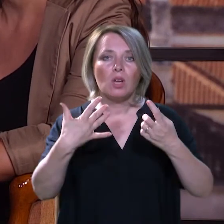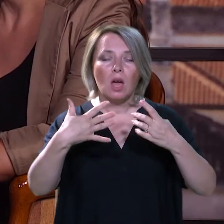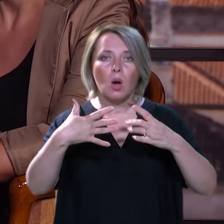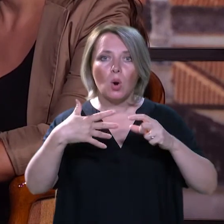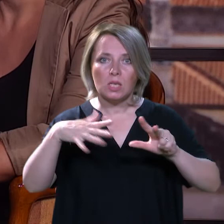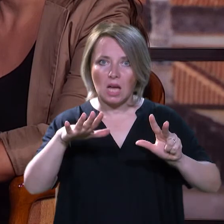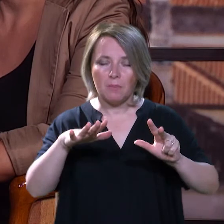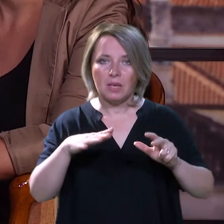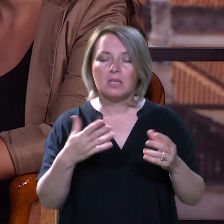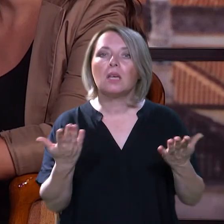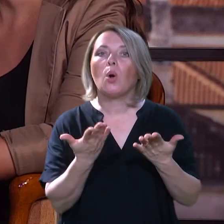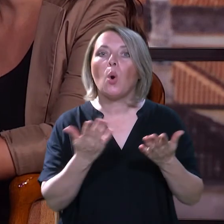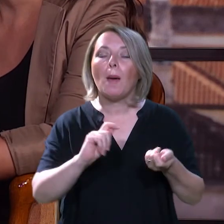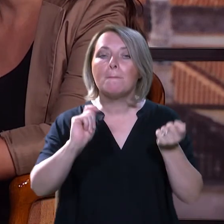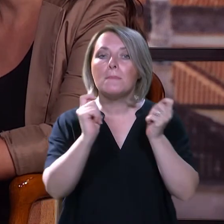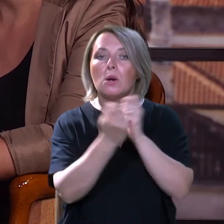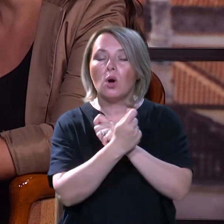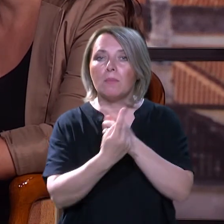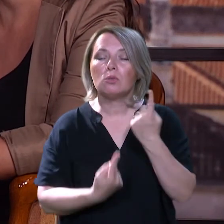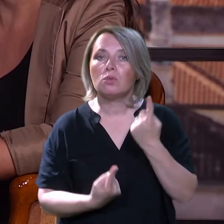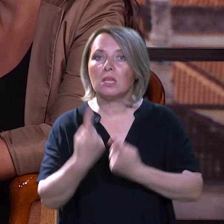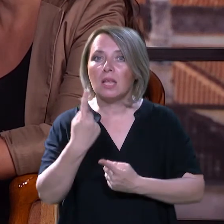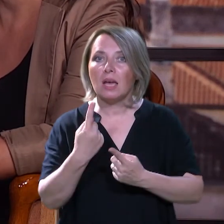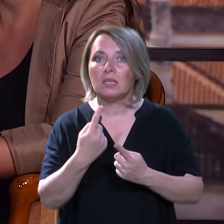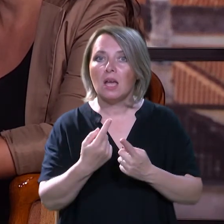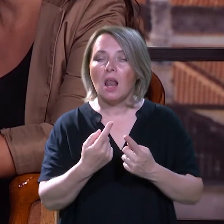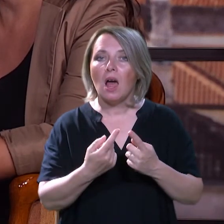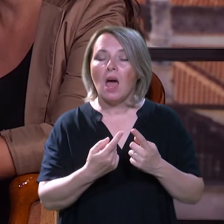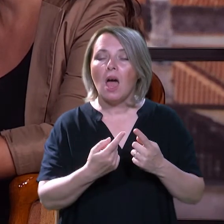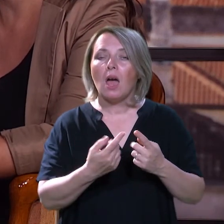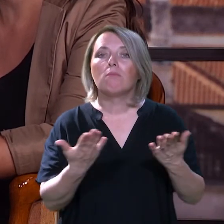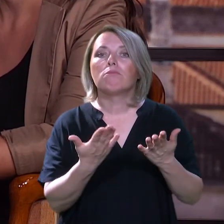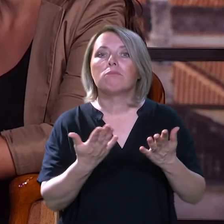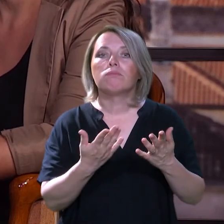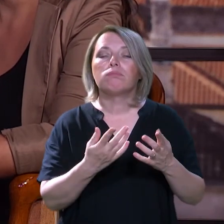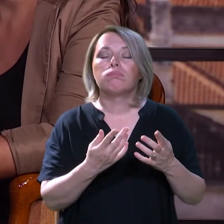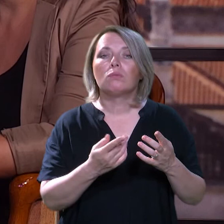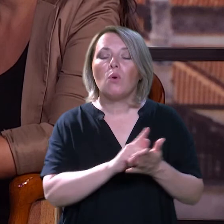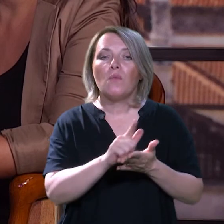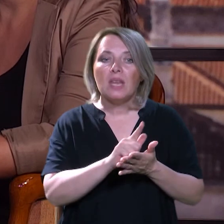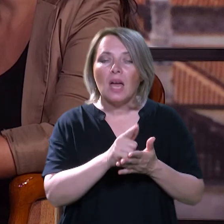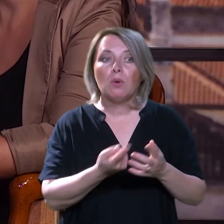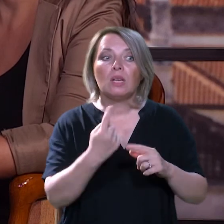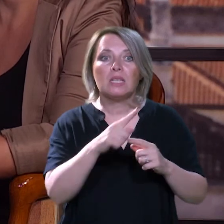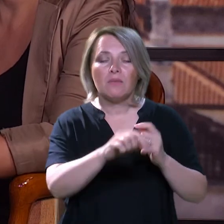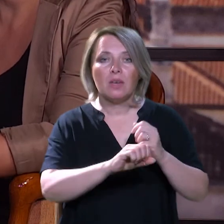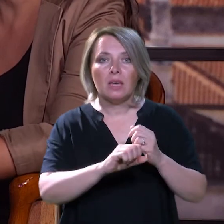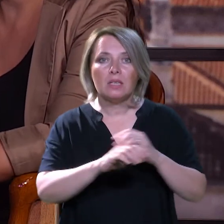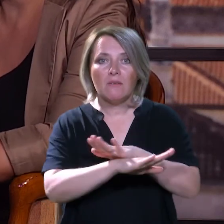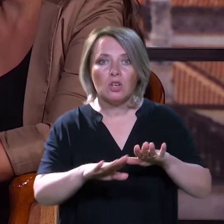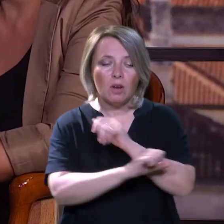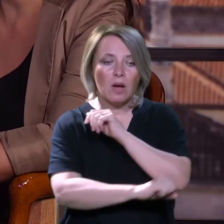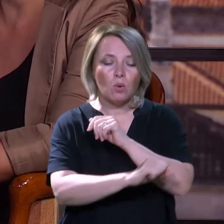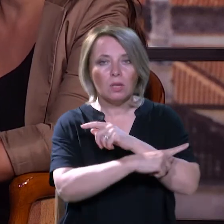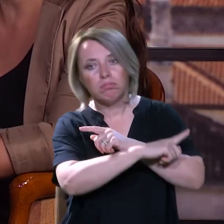2018. Koje promjene su se možda od onda kad ste vi diplomirali do danas dogodile u vašoj struci,